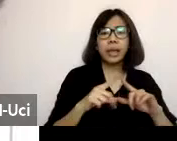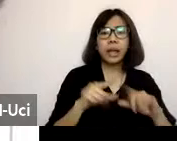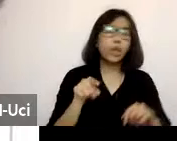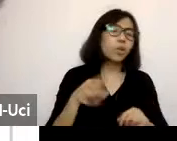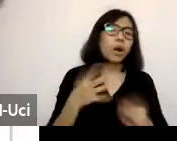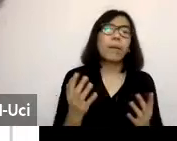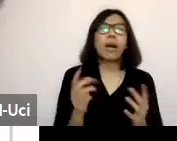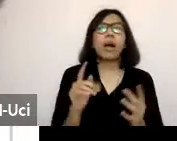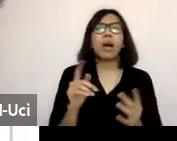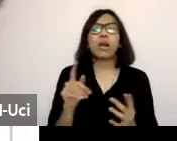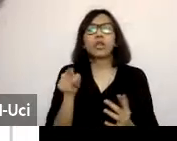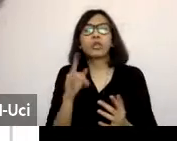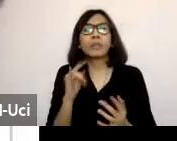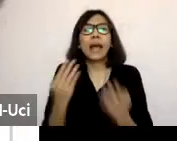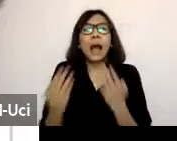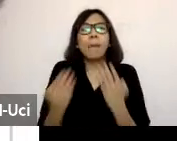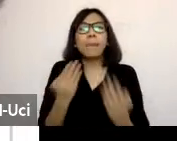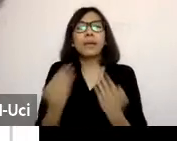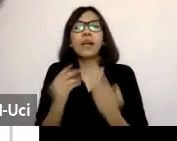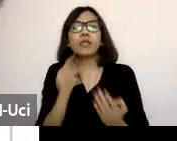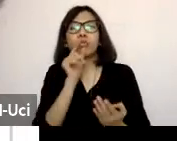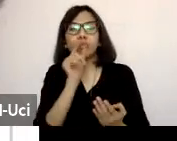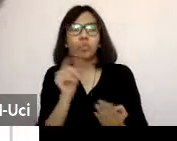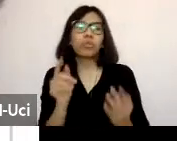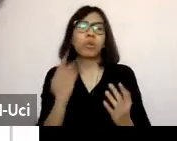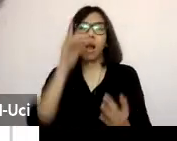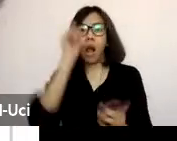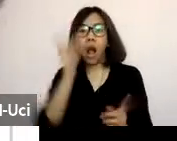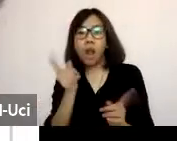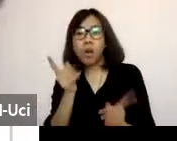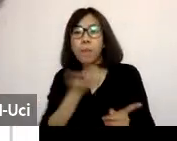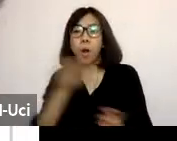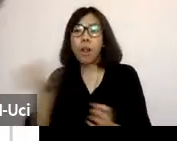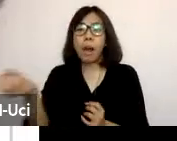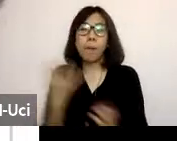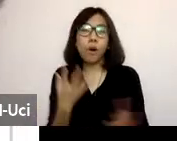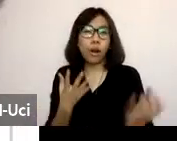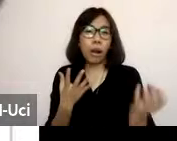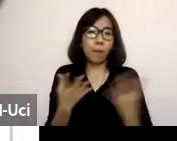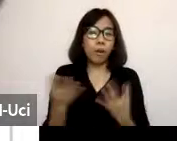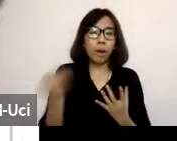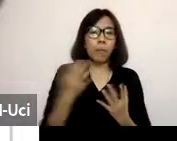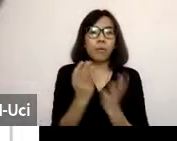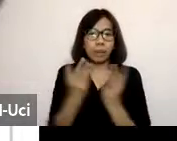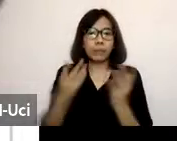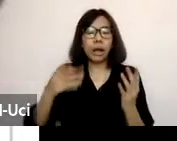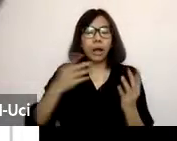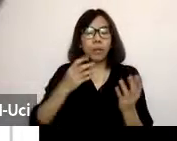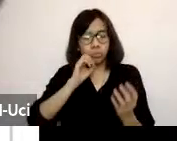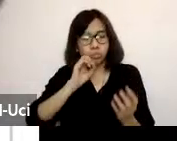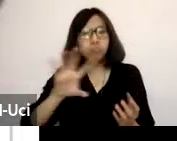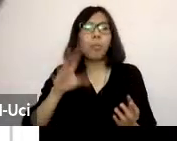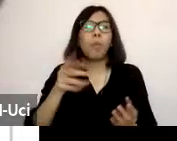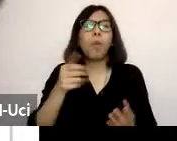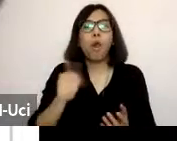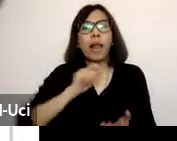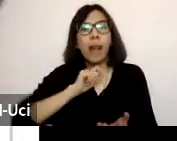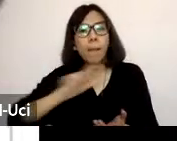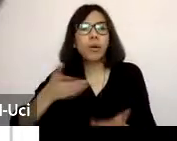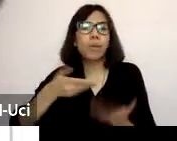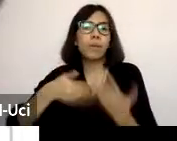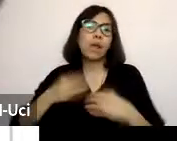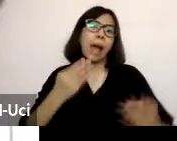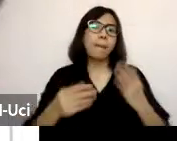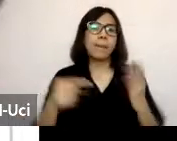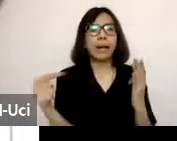namanya pengaduan konsumen dan kemarin Kalau tidak salah tahun 2020 sudah diluncurkan tapi saya tidak tahu apakah Kalau